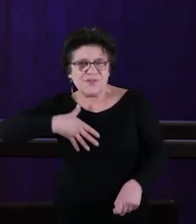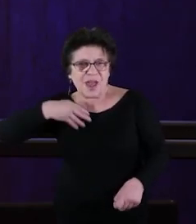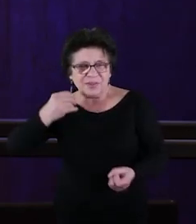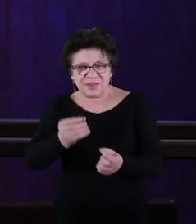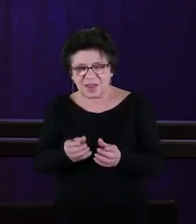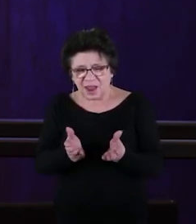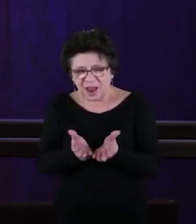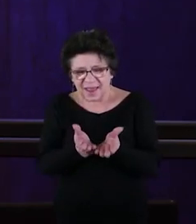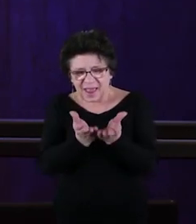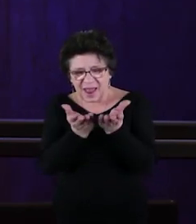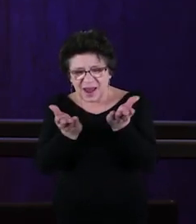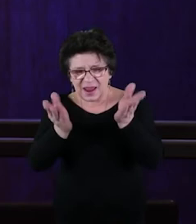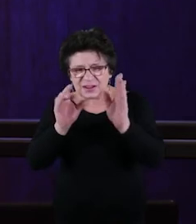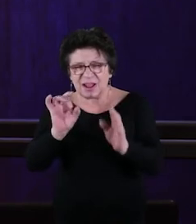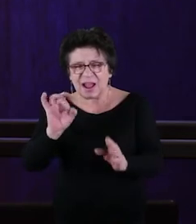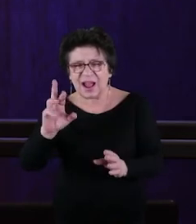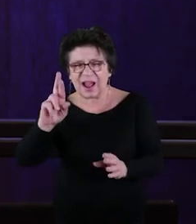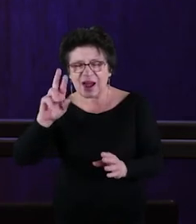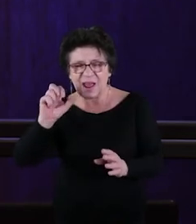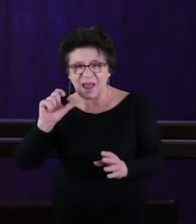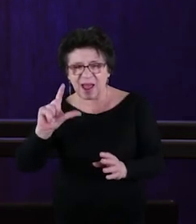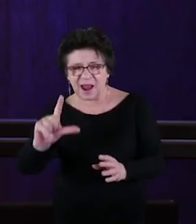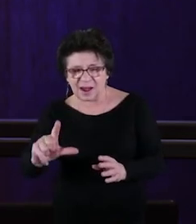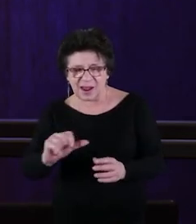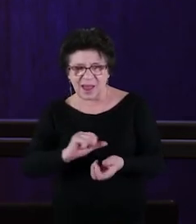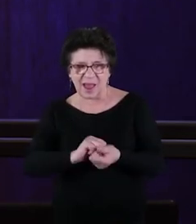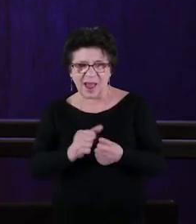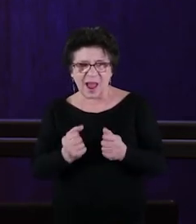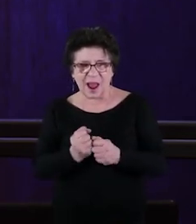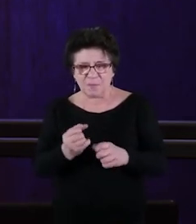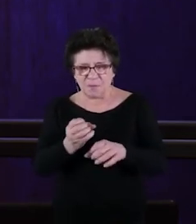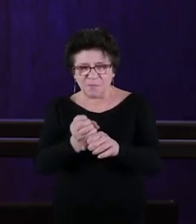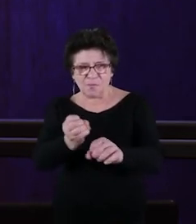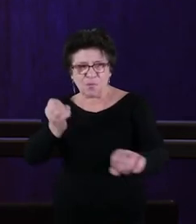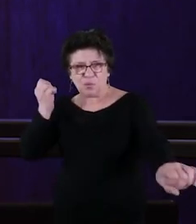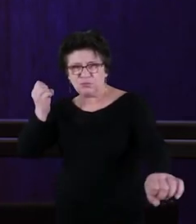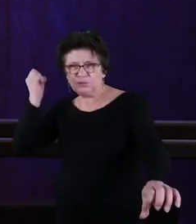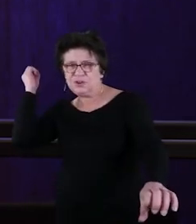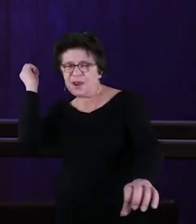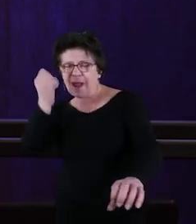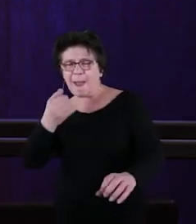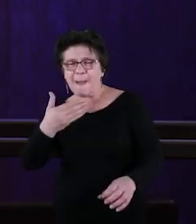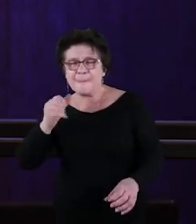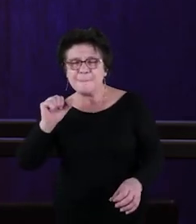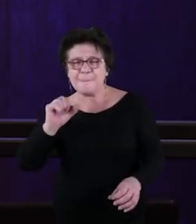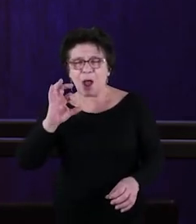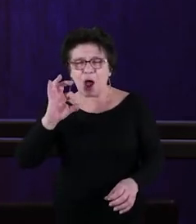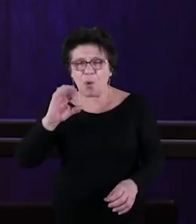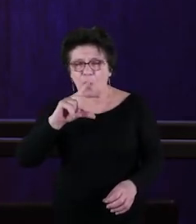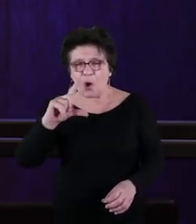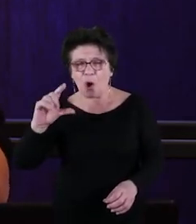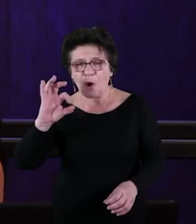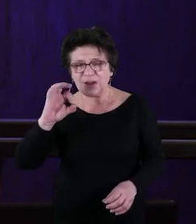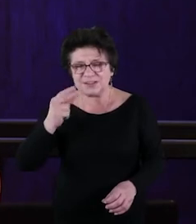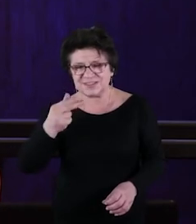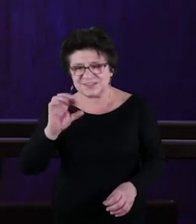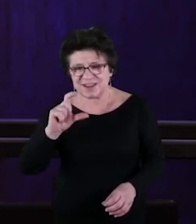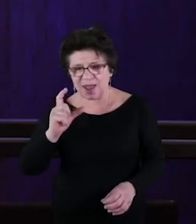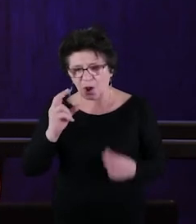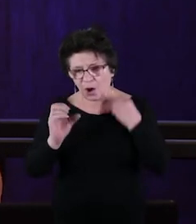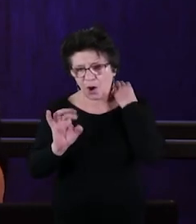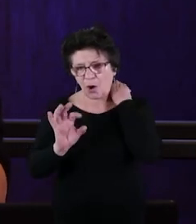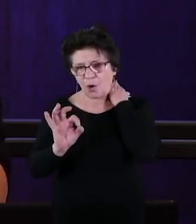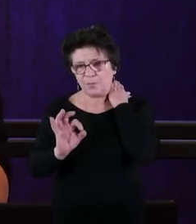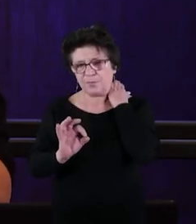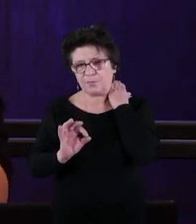jak włócznia Maurycego i to tego wszystkiego poszukiwano bardzo realnie to nie są